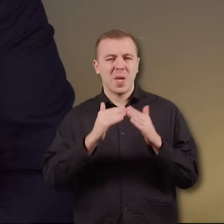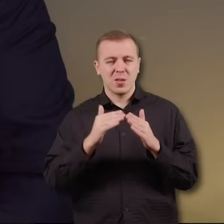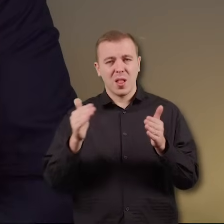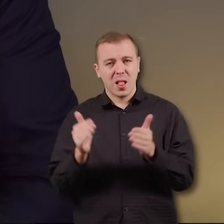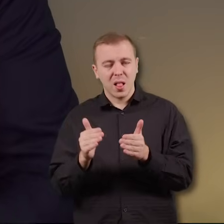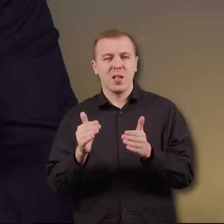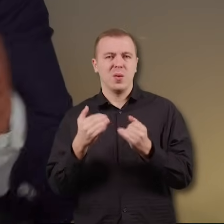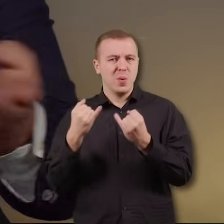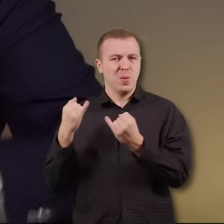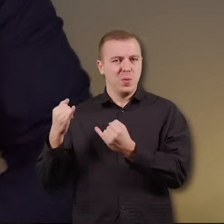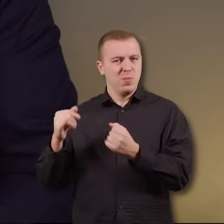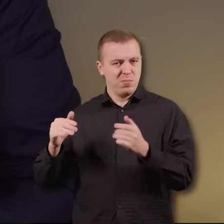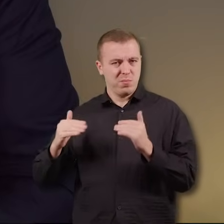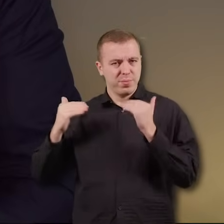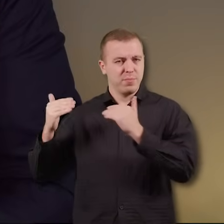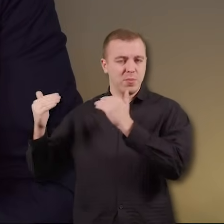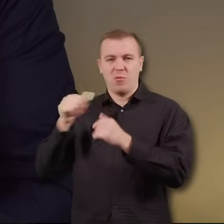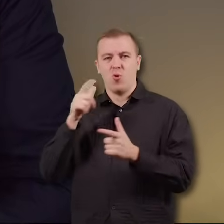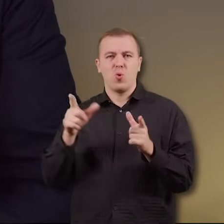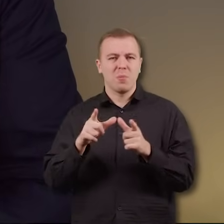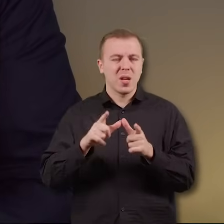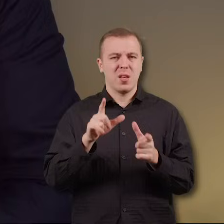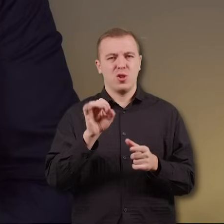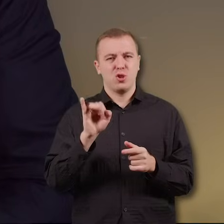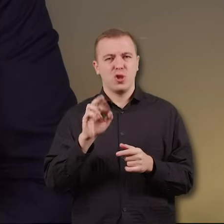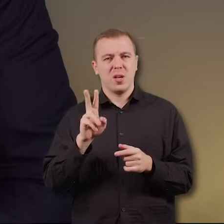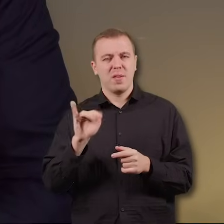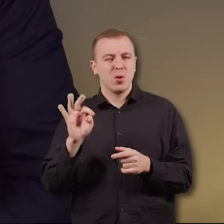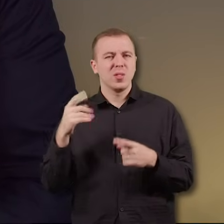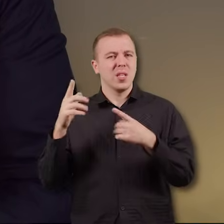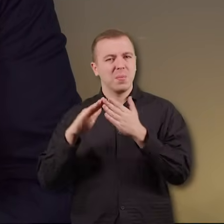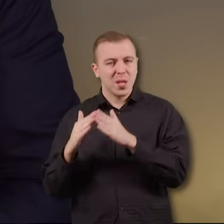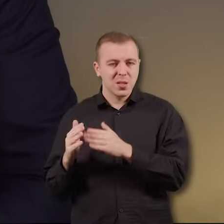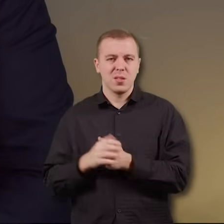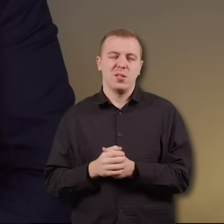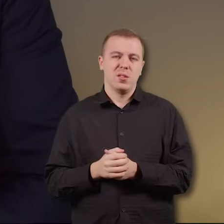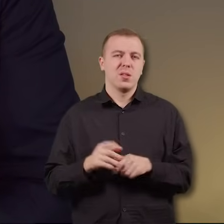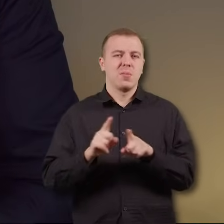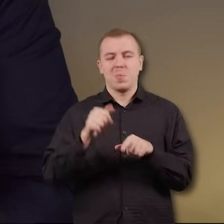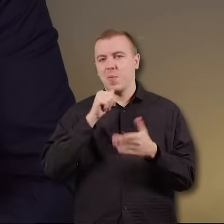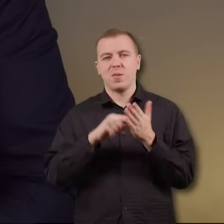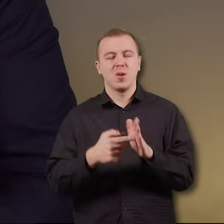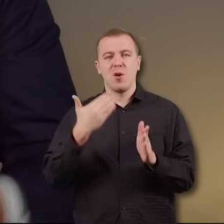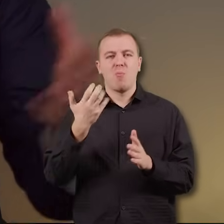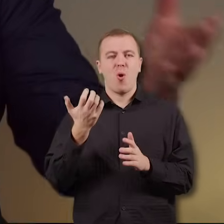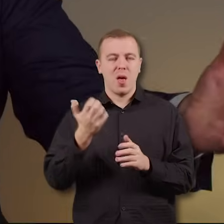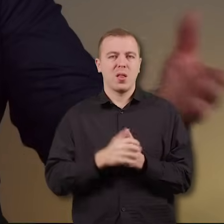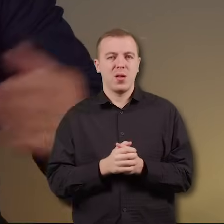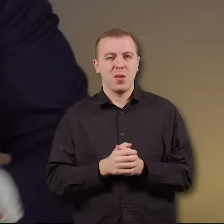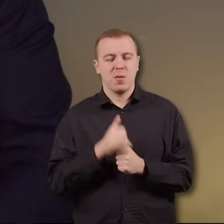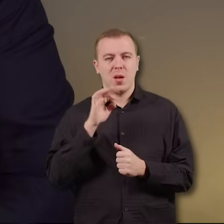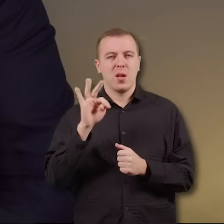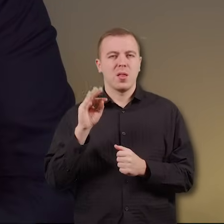miesteliuose, tokiuose kaip, pavyzdžiui, Ukmergė arba Širvintos arba kiti miesteliai. Netgi pavyzdys tie patys Molėtai.